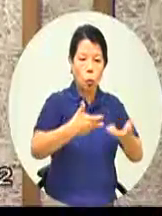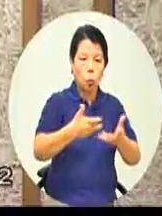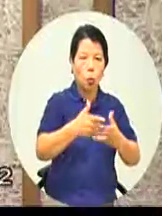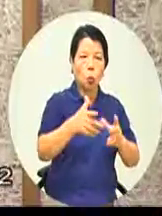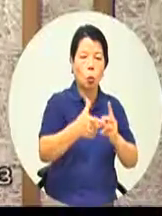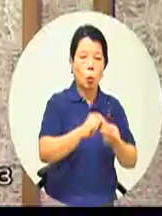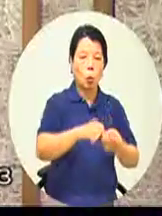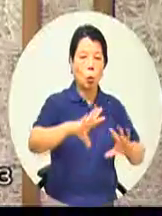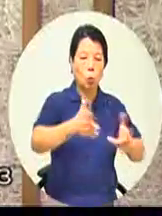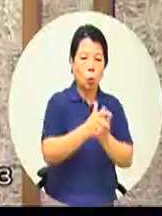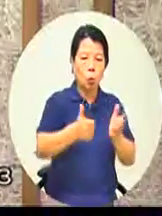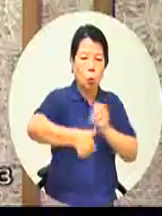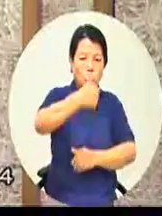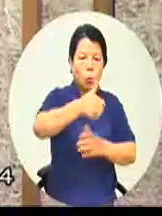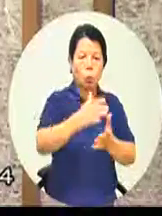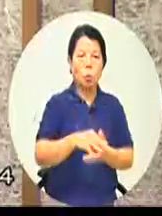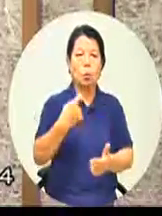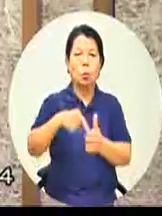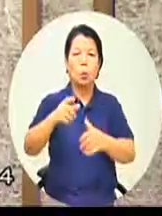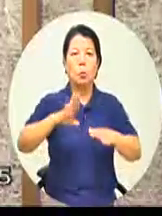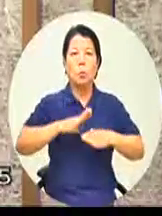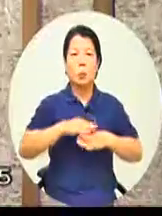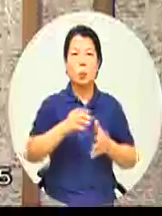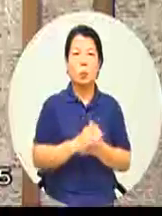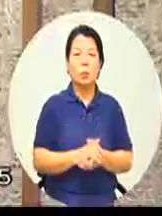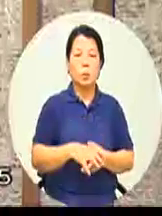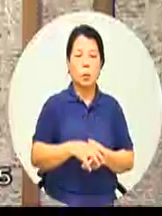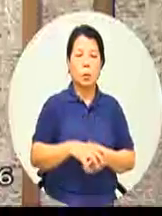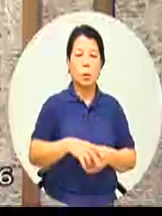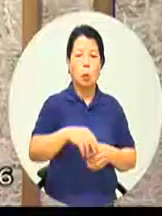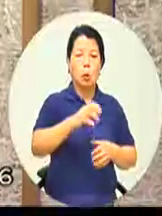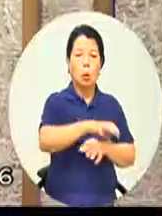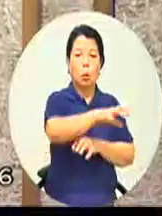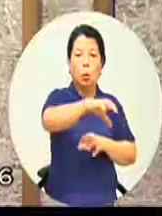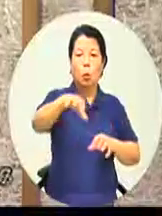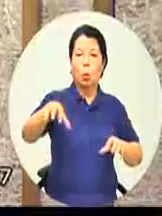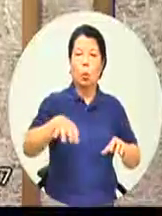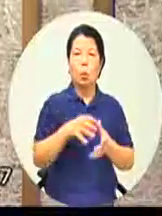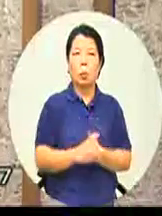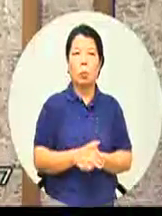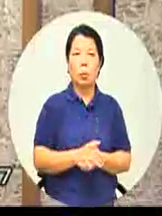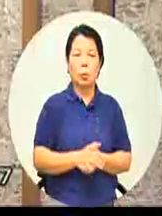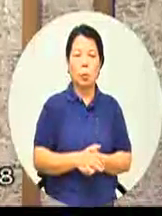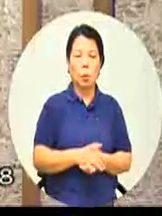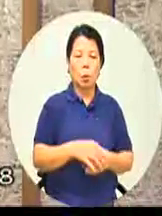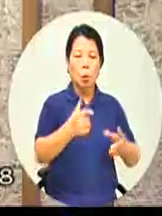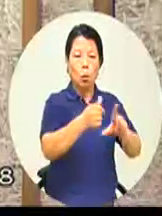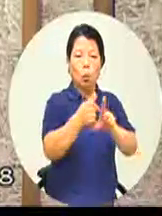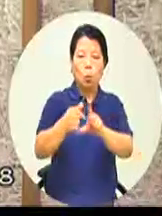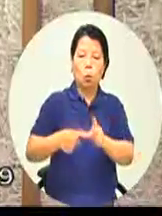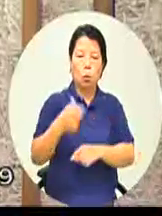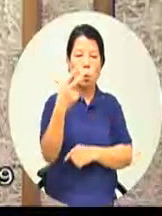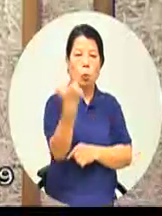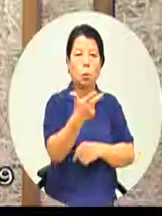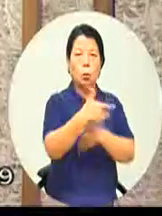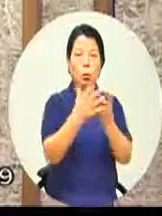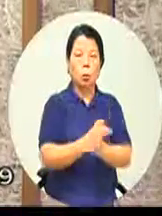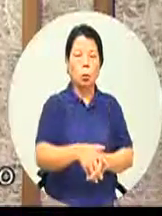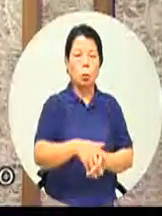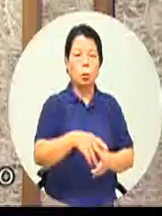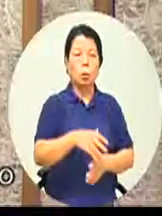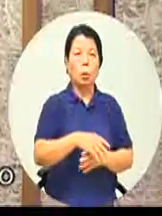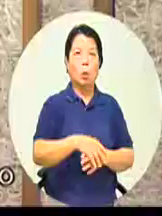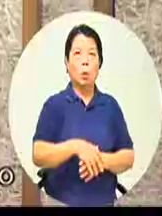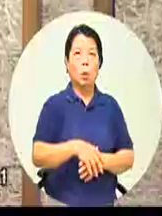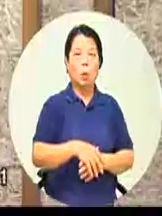们校外会有7个教官，我们有7个教官是分在7个区，就是说高雄市分7个区域，我们每一个校外会教官会他